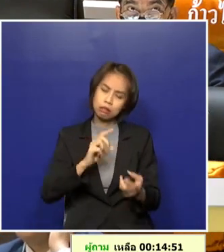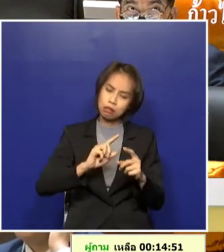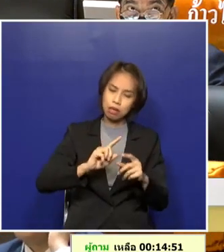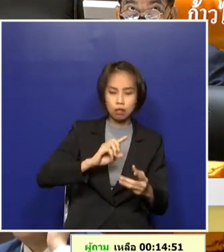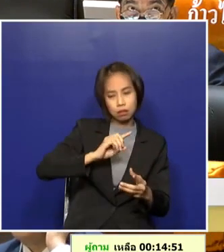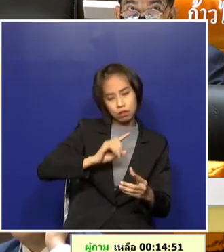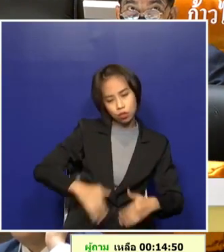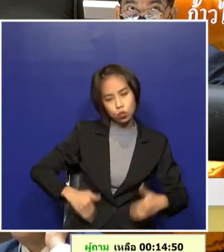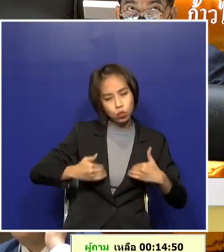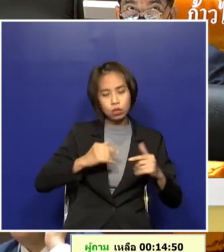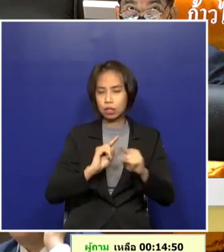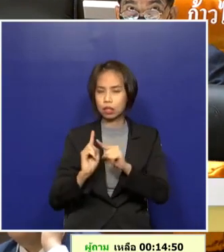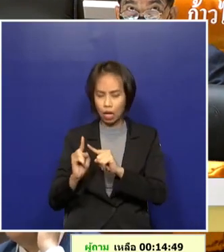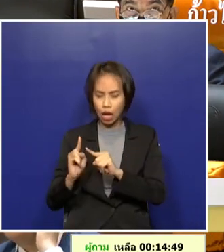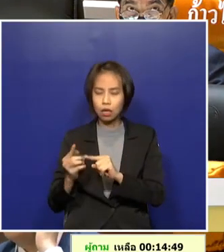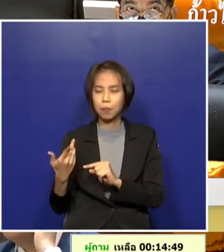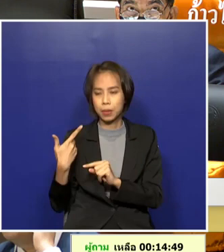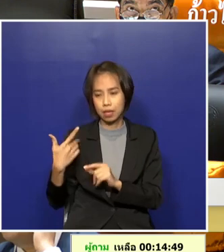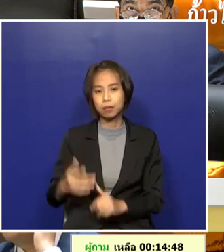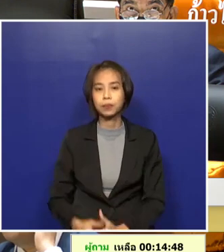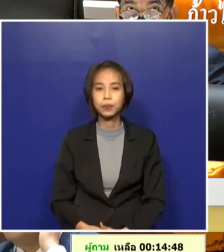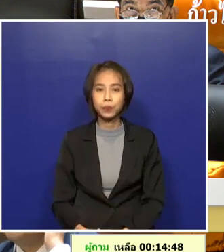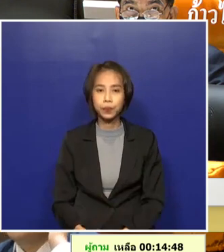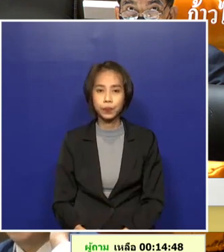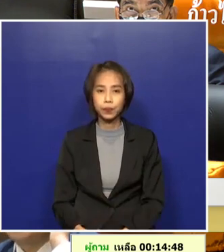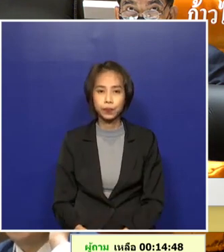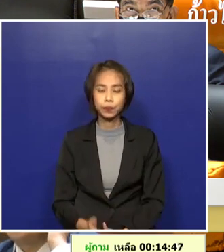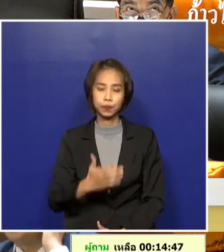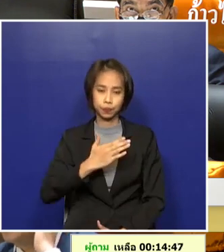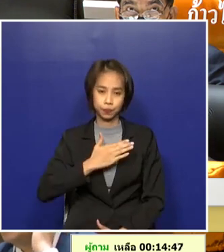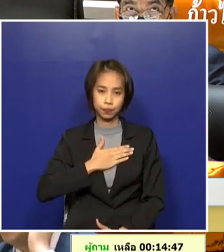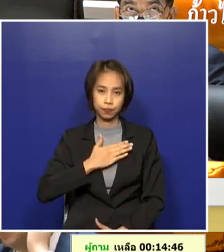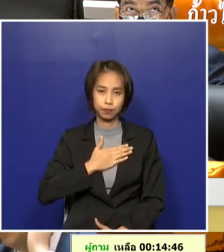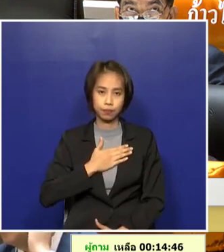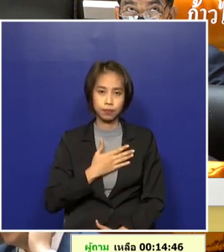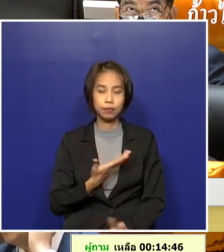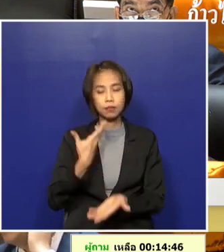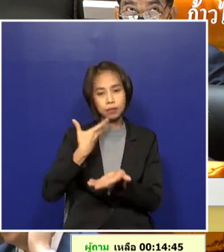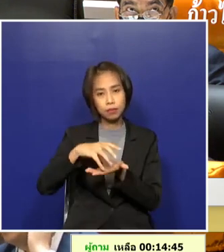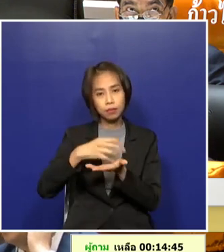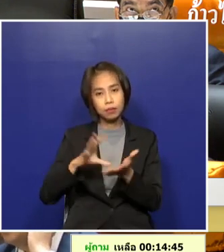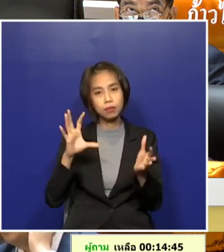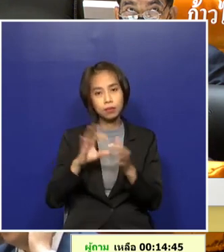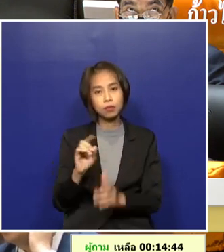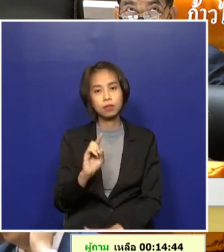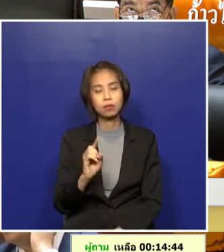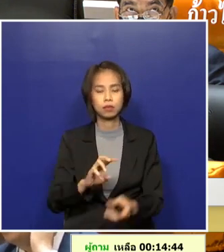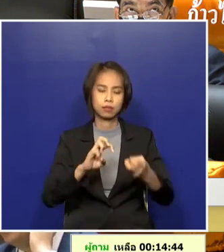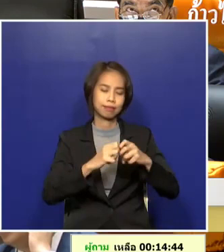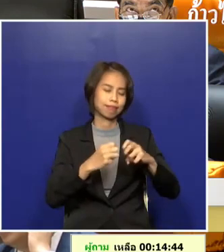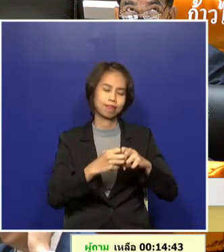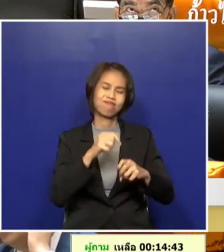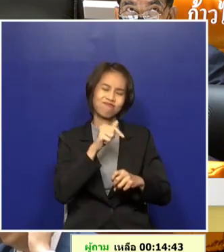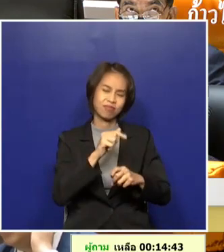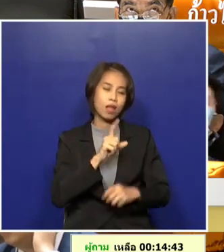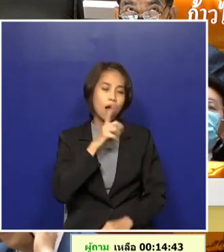สิทธิเสรีภาพเช่นกันนะครับกระทู้ของผมเนี่ยผมจะพูดถึงความล้มเหลวนะครับจะถามท่านนาย